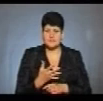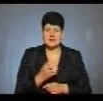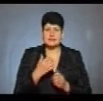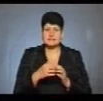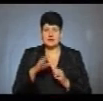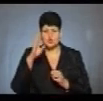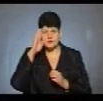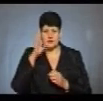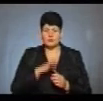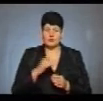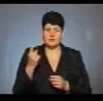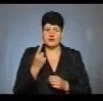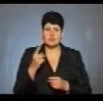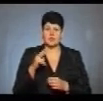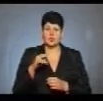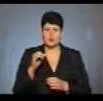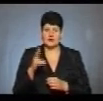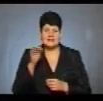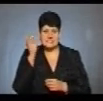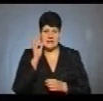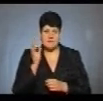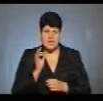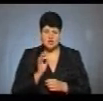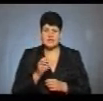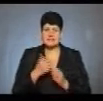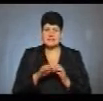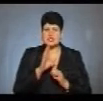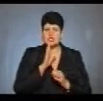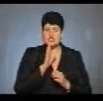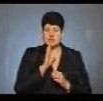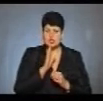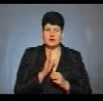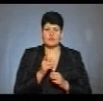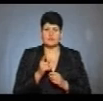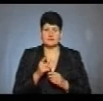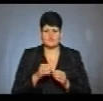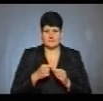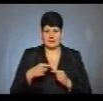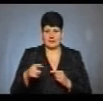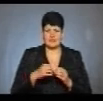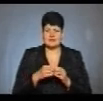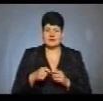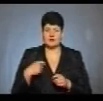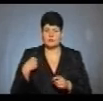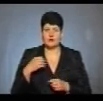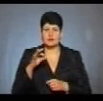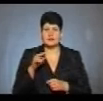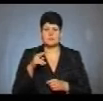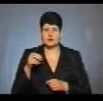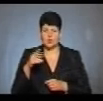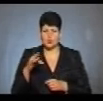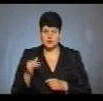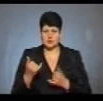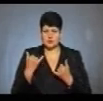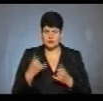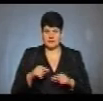чоловіків першим став Лукас Фратшер з Німеччини. Серед жінок у гонці спринт на дистанції 10 кілометрів змагалася тернополянка Олена Підгрушна. Вона